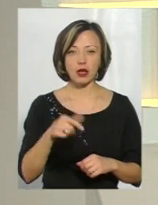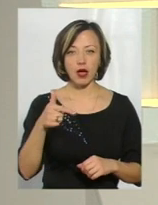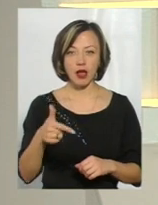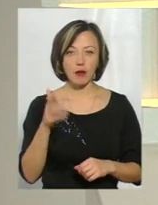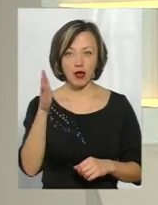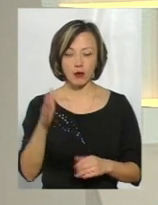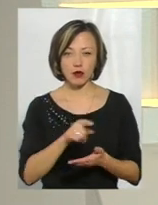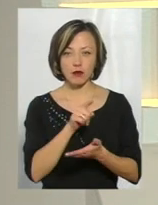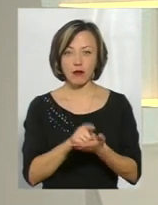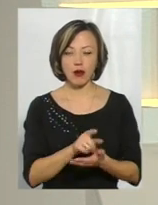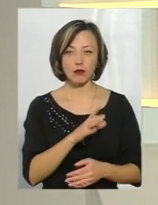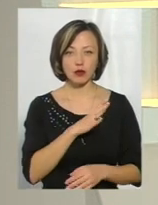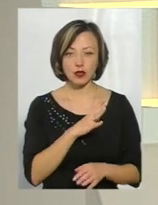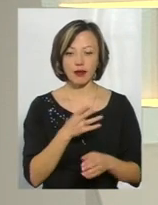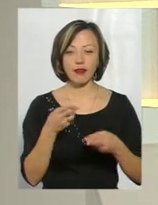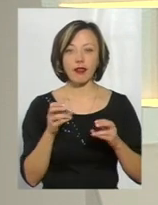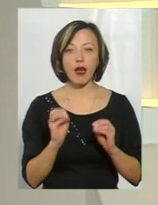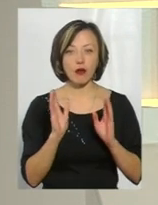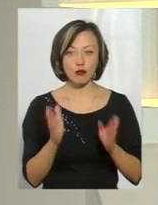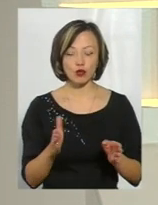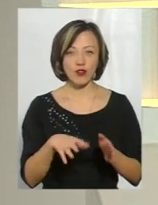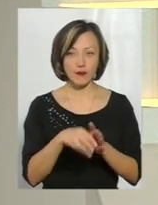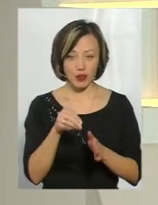майбутні мають бути, власне, де відбудуться вибори,